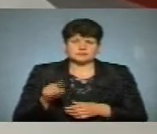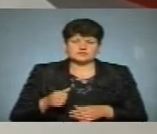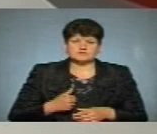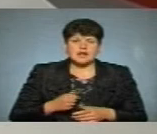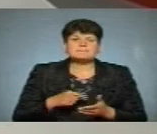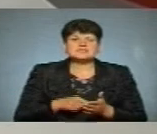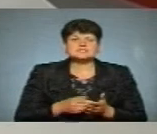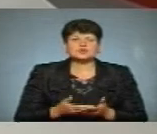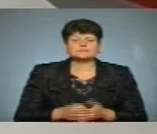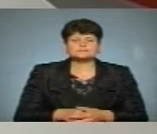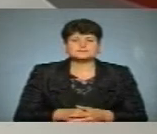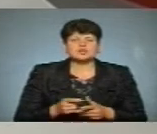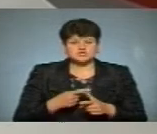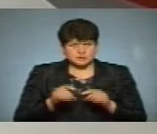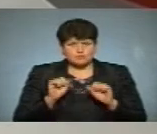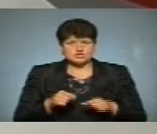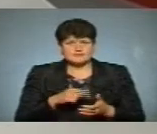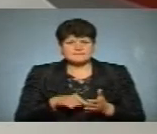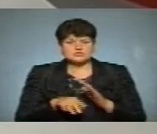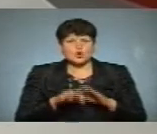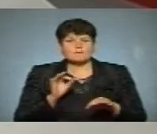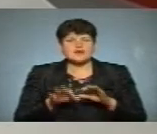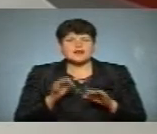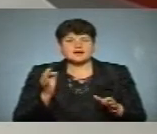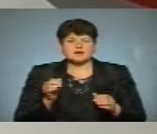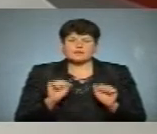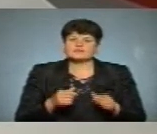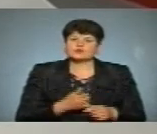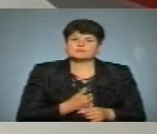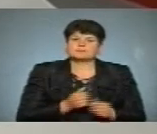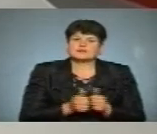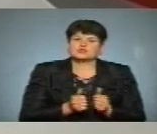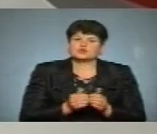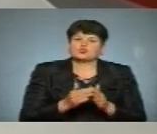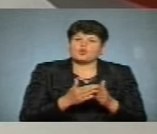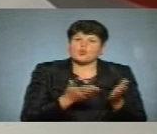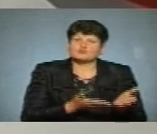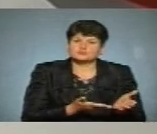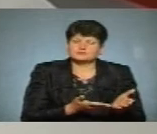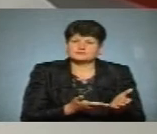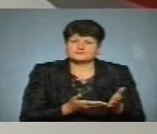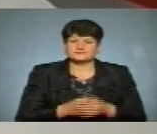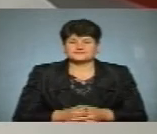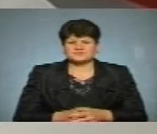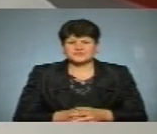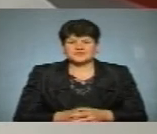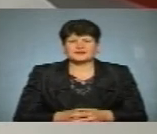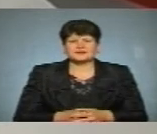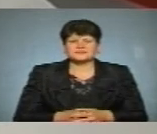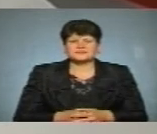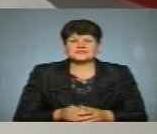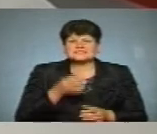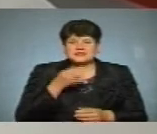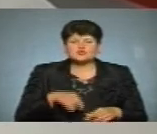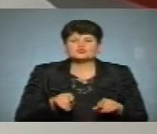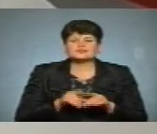місто? Чи може місто обирати, яке хоче? Можливо, він хоче ближче додому, так? Чи також районна призовна... Скажу